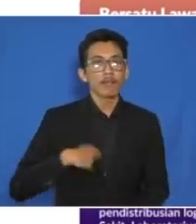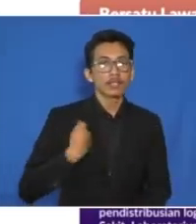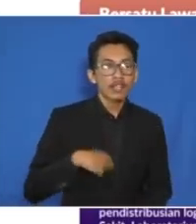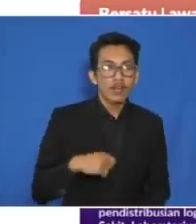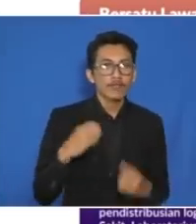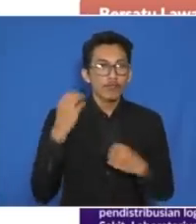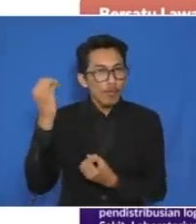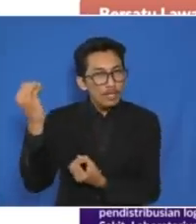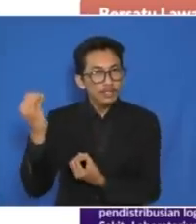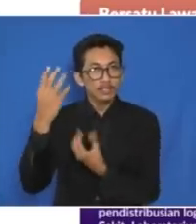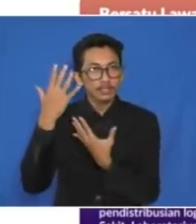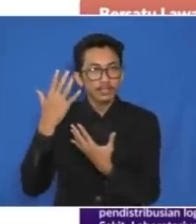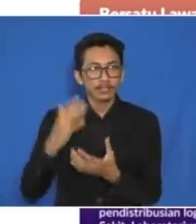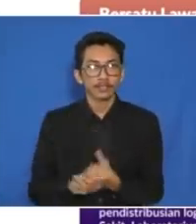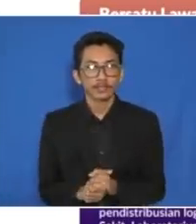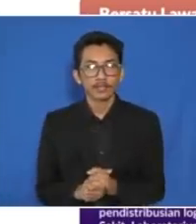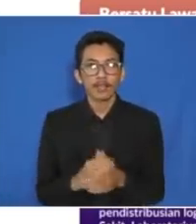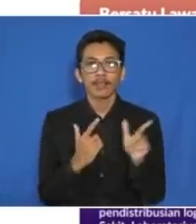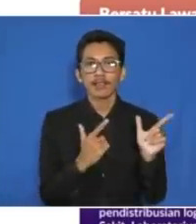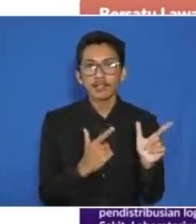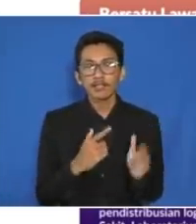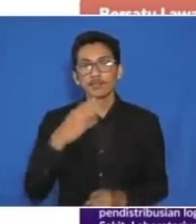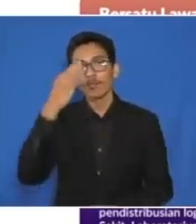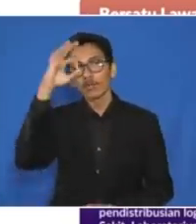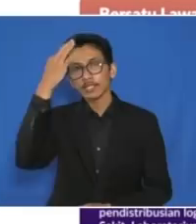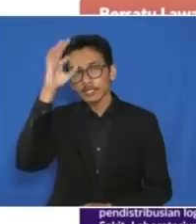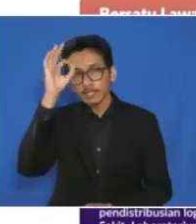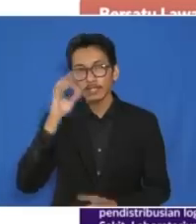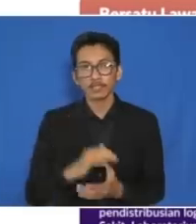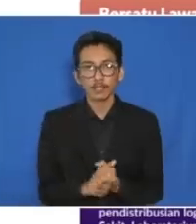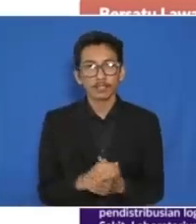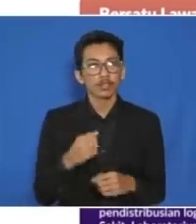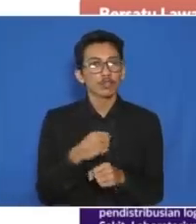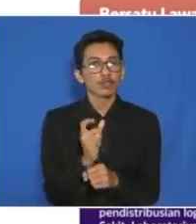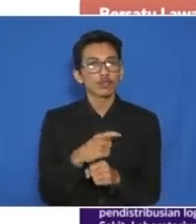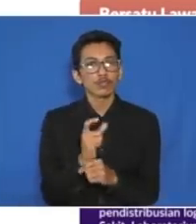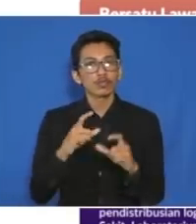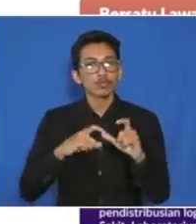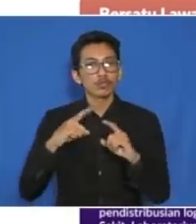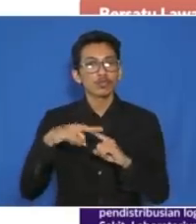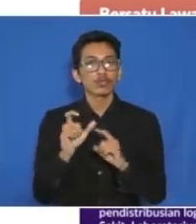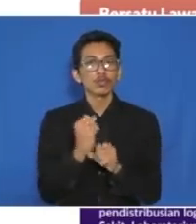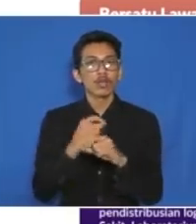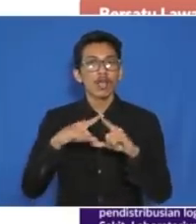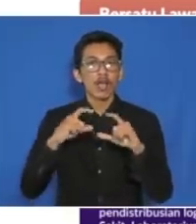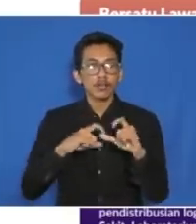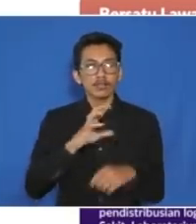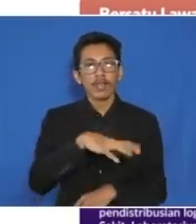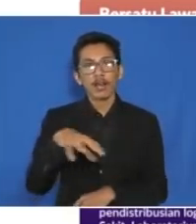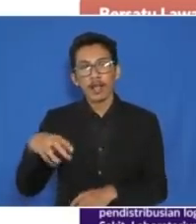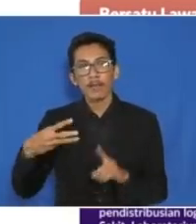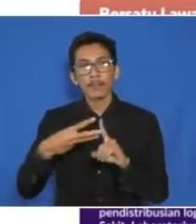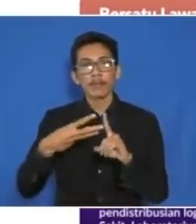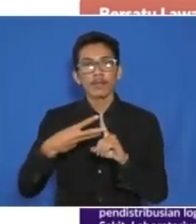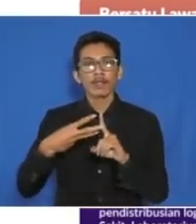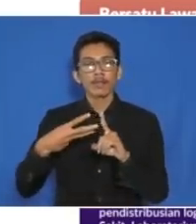kemudian juga dengan TNI dan Polri dengan gugus tugas di daerah dengan BPD di